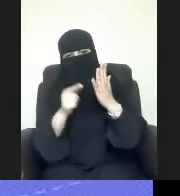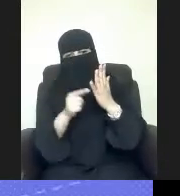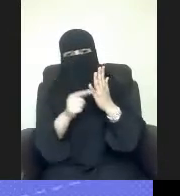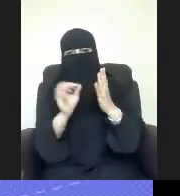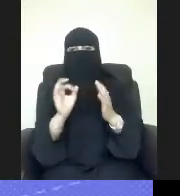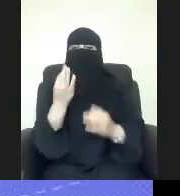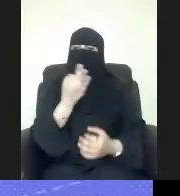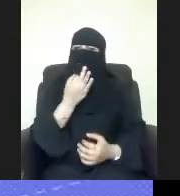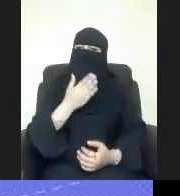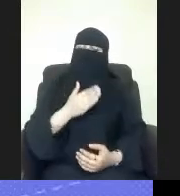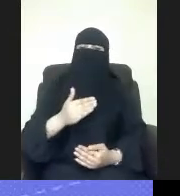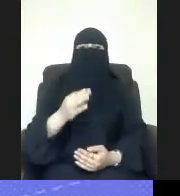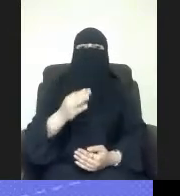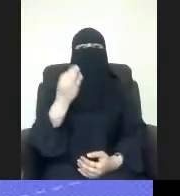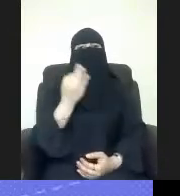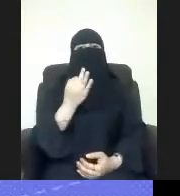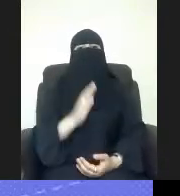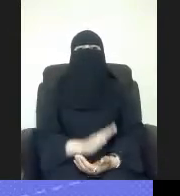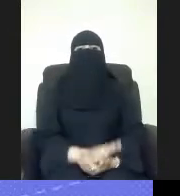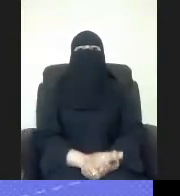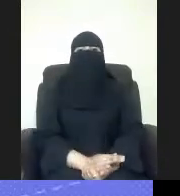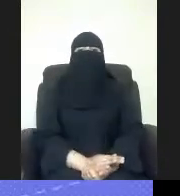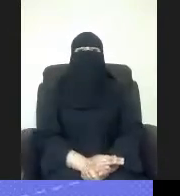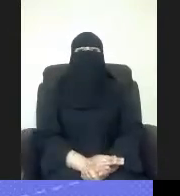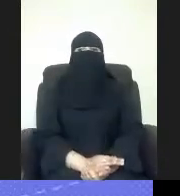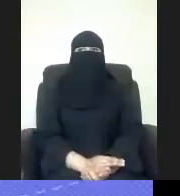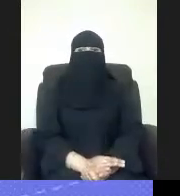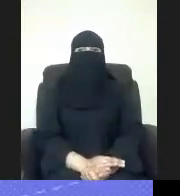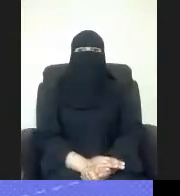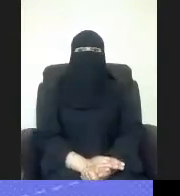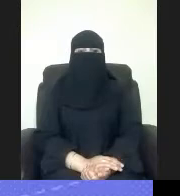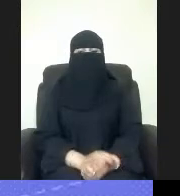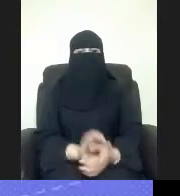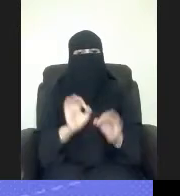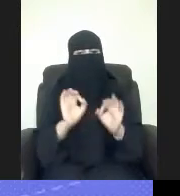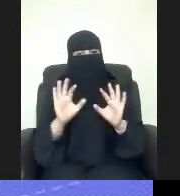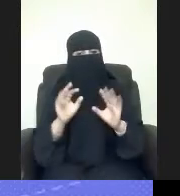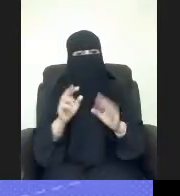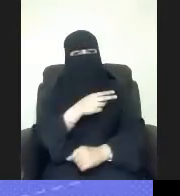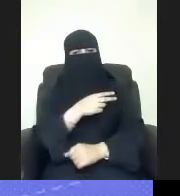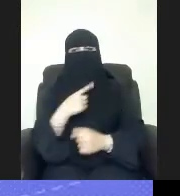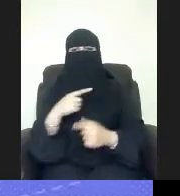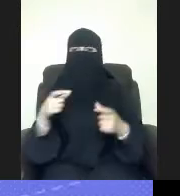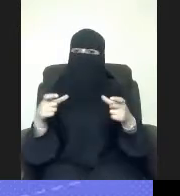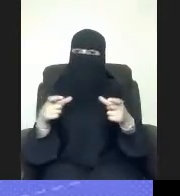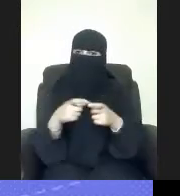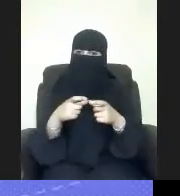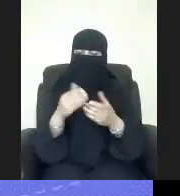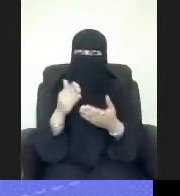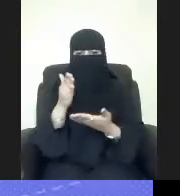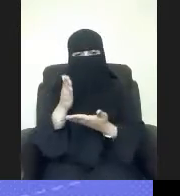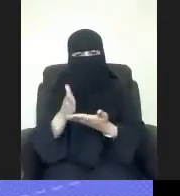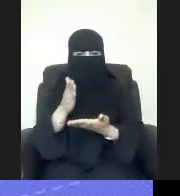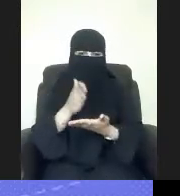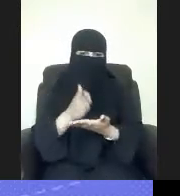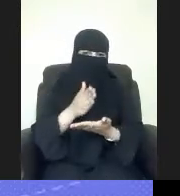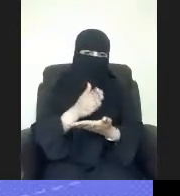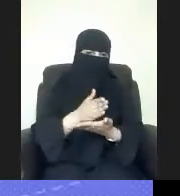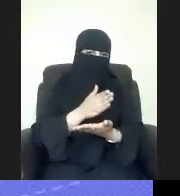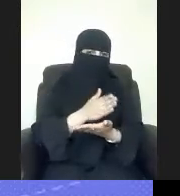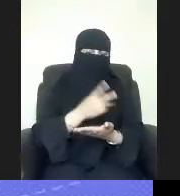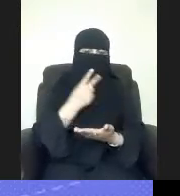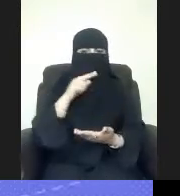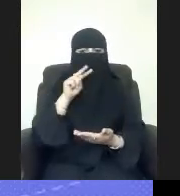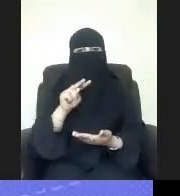أنه الزملاء خلوا كل واحد منا ياخذ له جزئية وكل واحد غطاها دون أن يتم التنسيق،